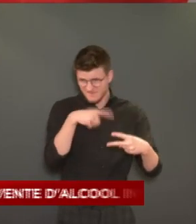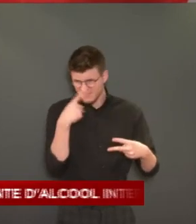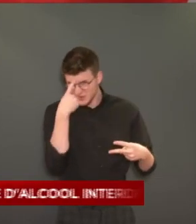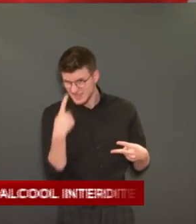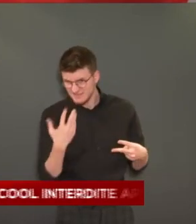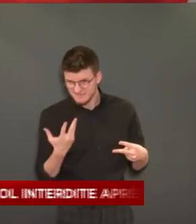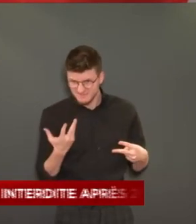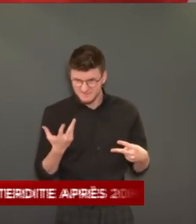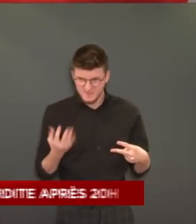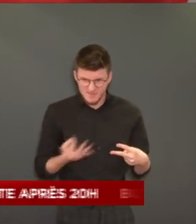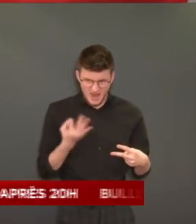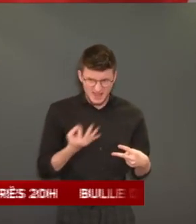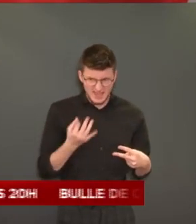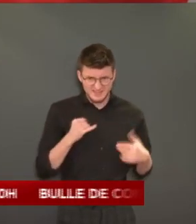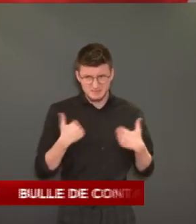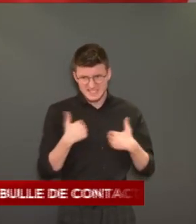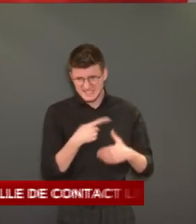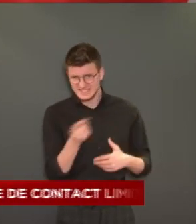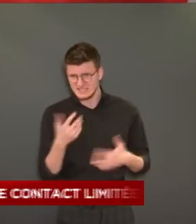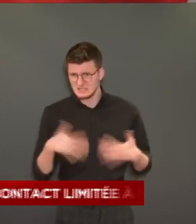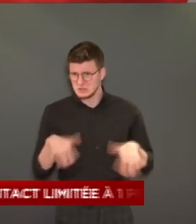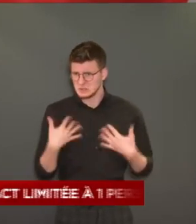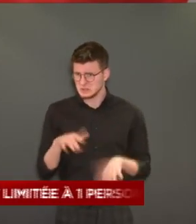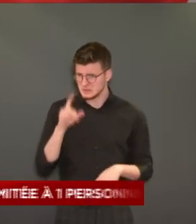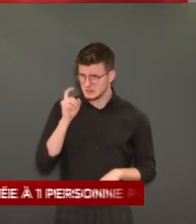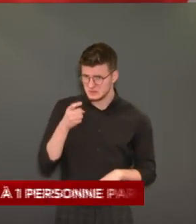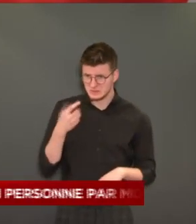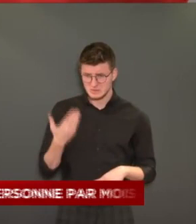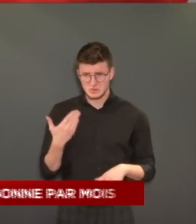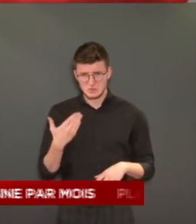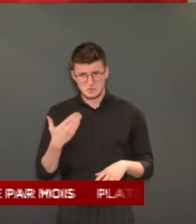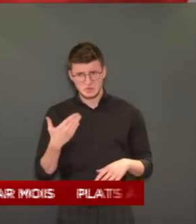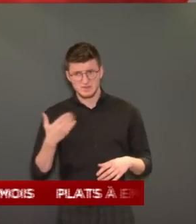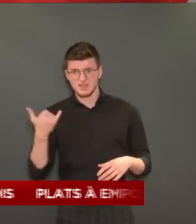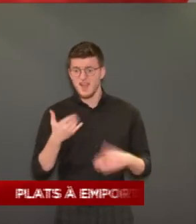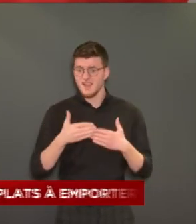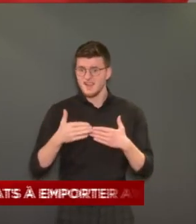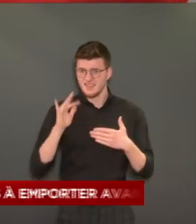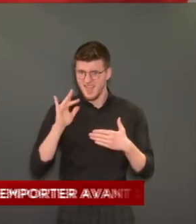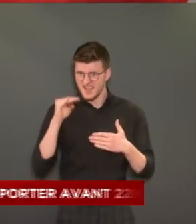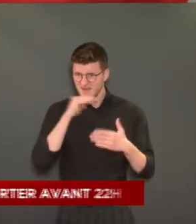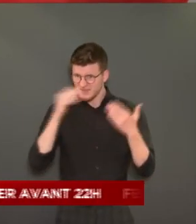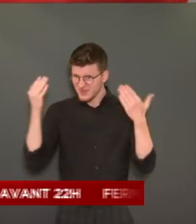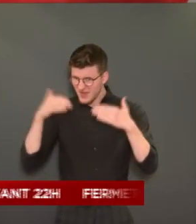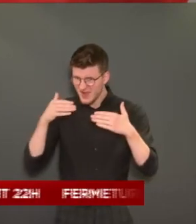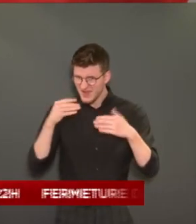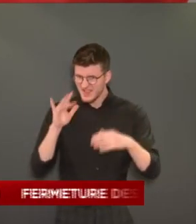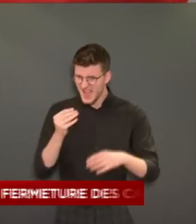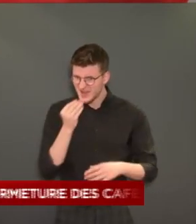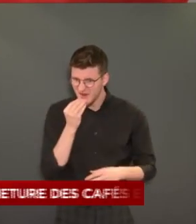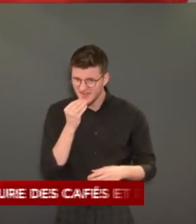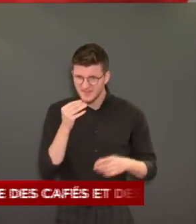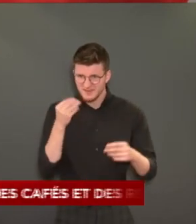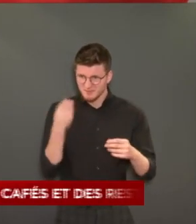Nous savons que tout ceci va poser problème pour les personnes qui ont déjà du mal aujourd'hui. Les journées se raccourcissent, il fait noir plus tôt, il